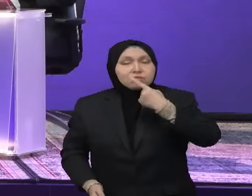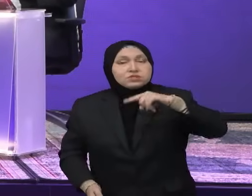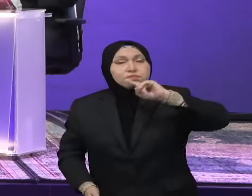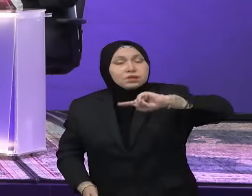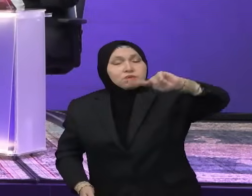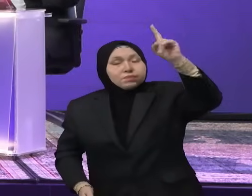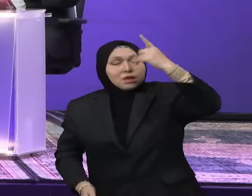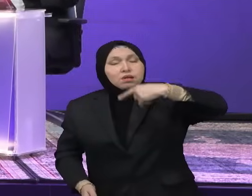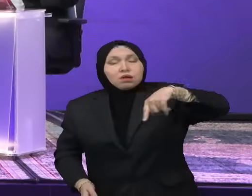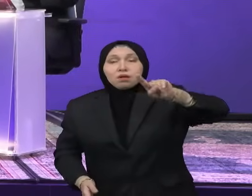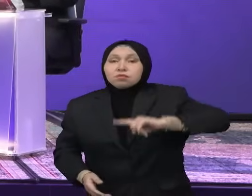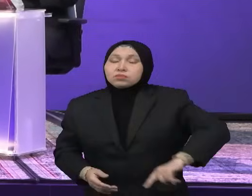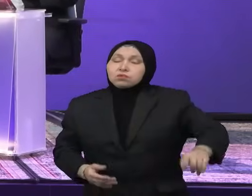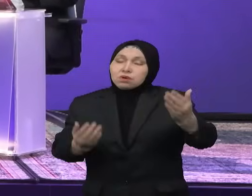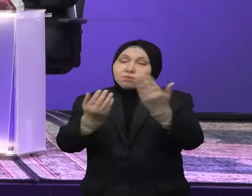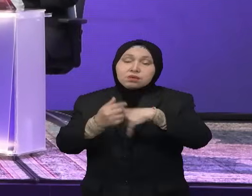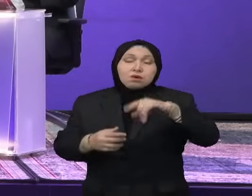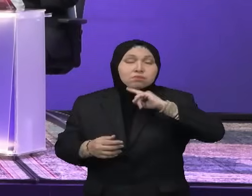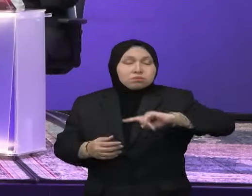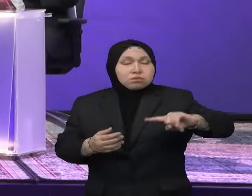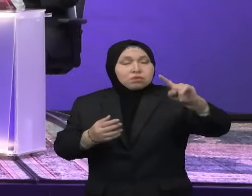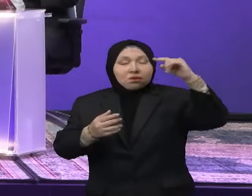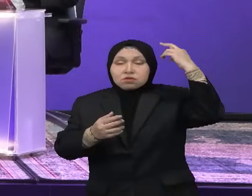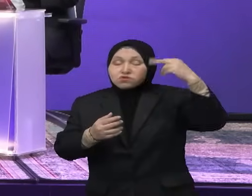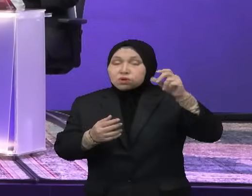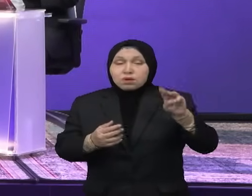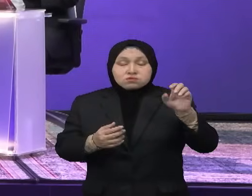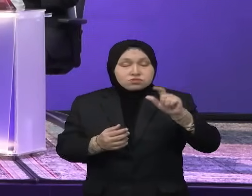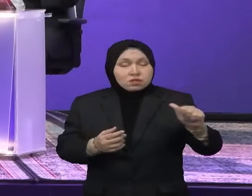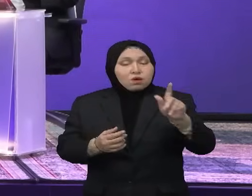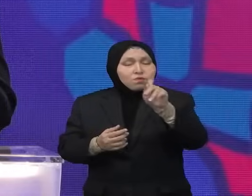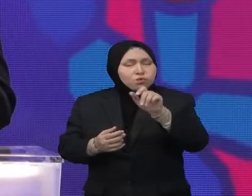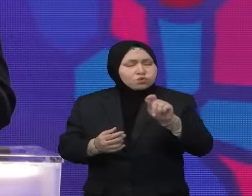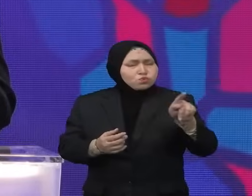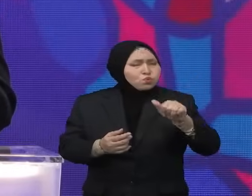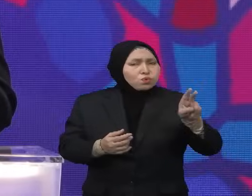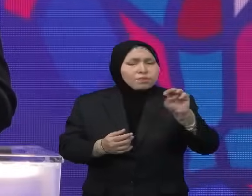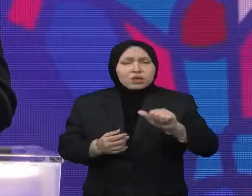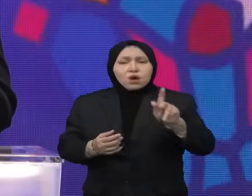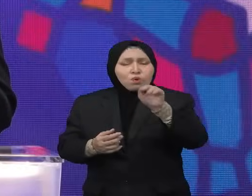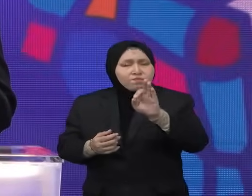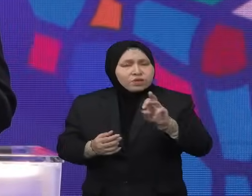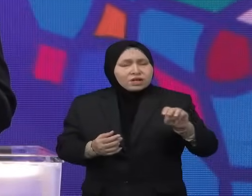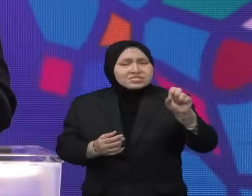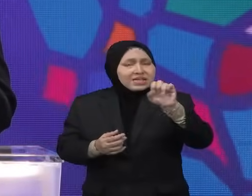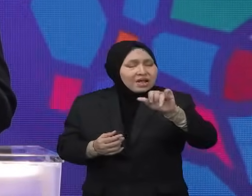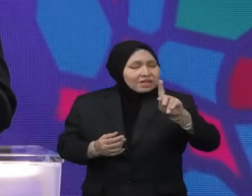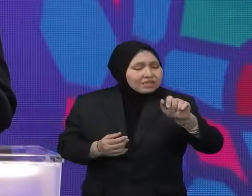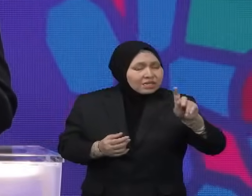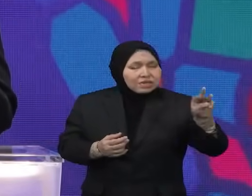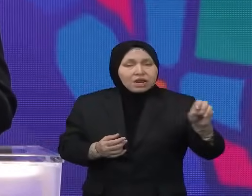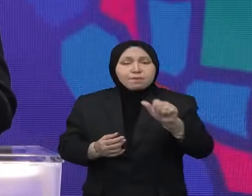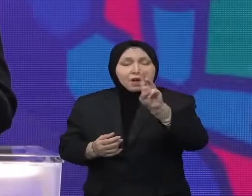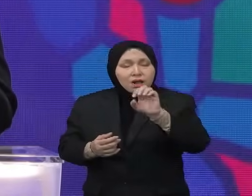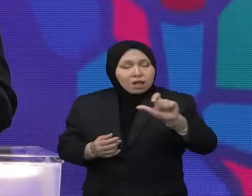Bismillahirrahmanirrahim. Alhamdulillah rabbil alamin wassalatu wassalamu ala asyrafil mursalin. Rabbana ighfir lana dzunubana wa kaffir 'anna sayyi'atina wa tawaffana